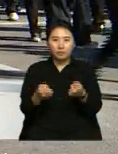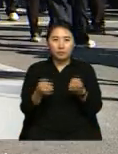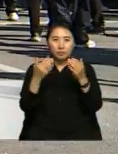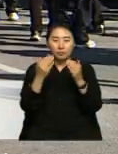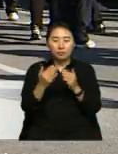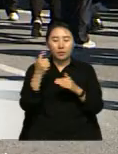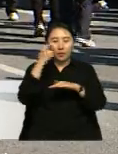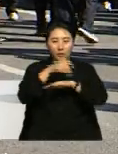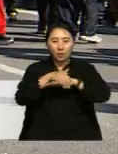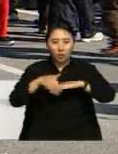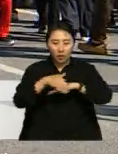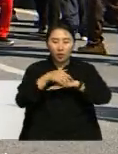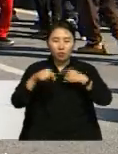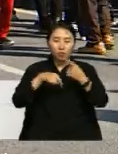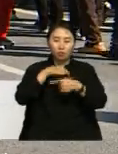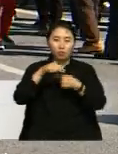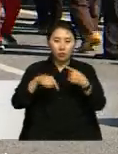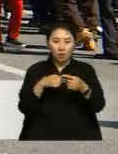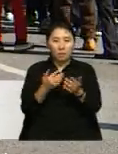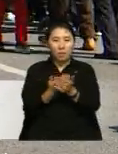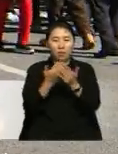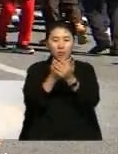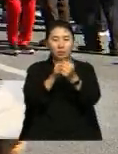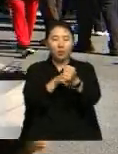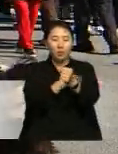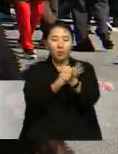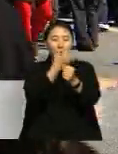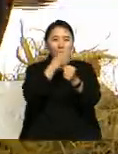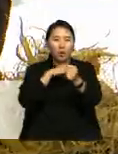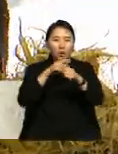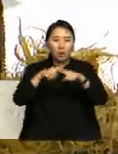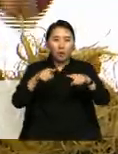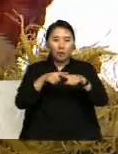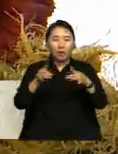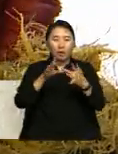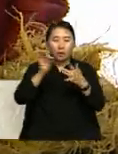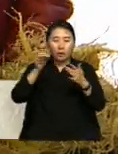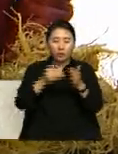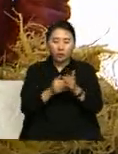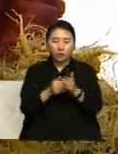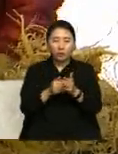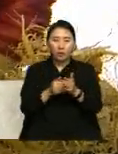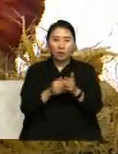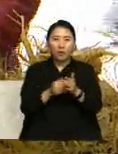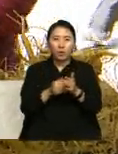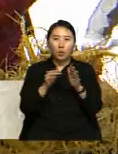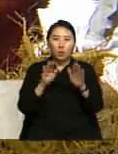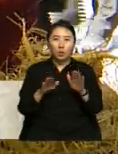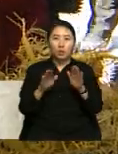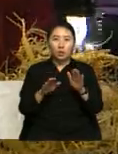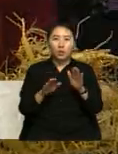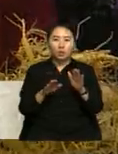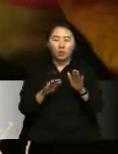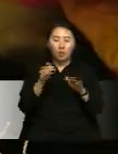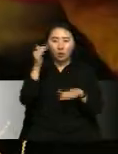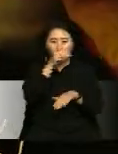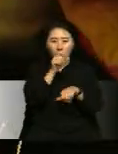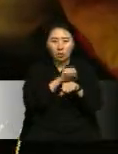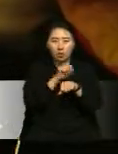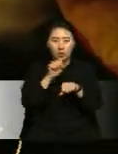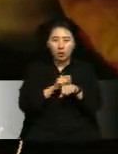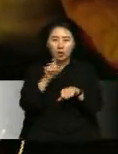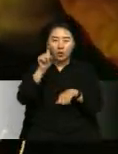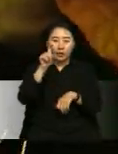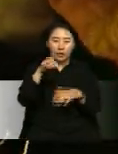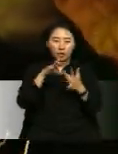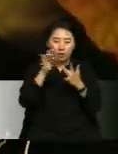기획 콘텐츠와 운영 발전 영향과 효과 등을 평가할 선정합니다 경기도는 올해 경기 관광 특화 축제로